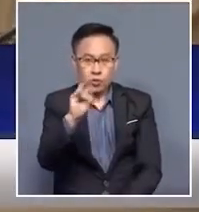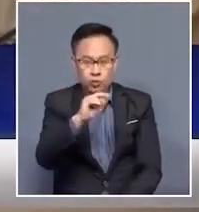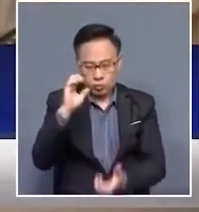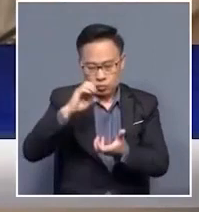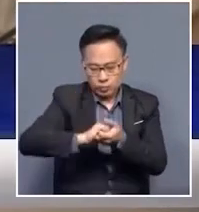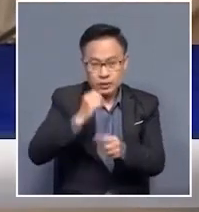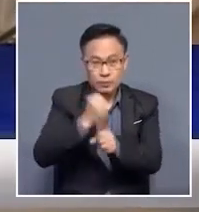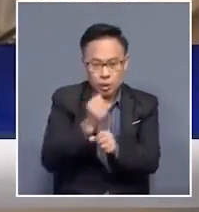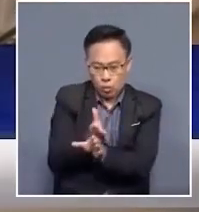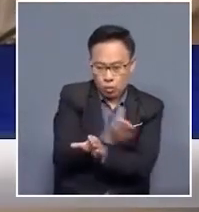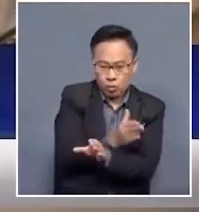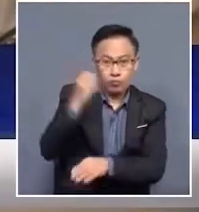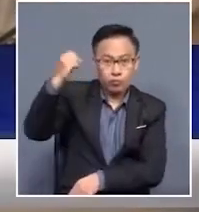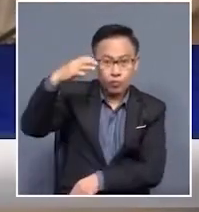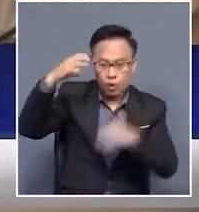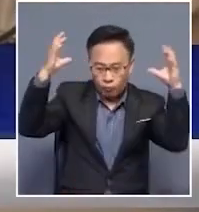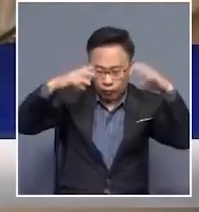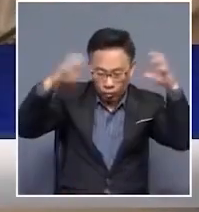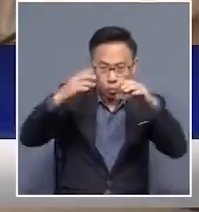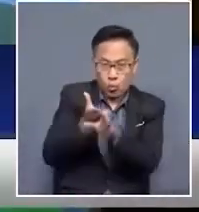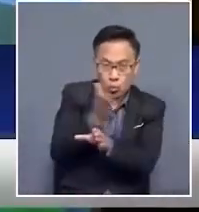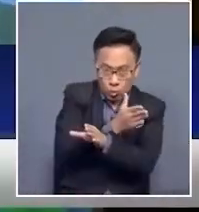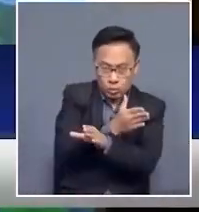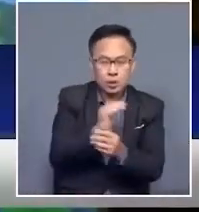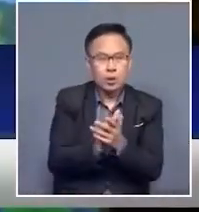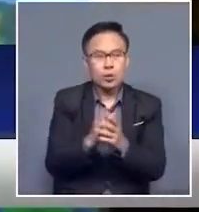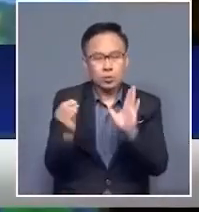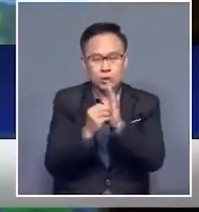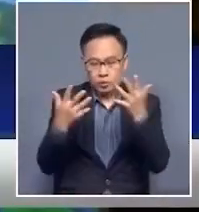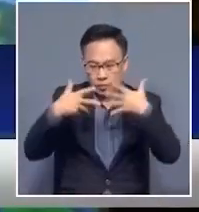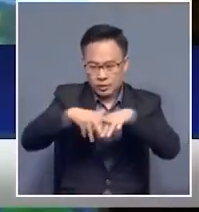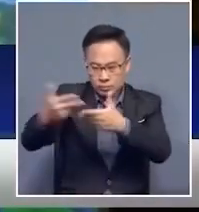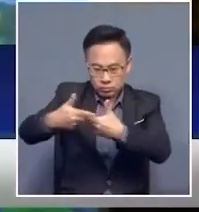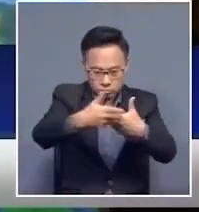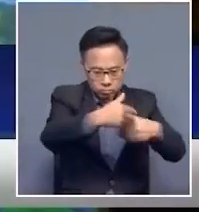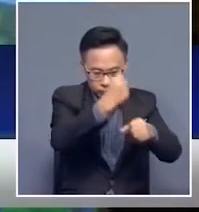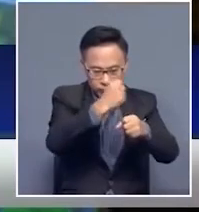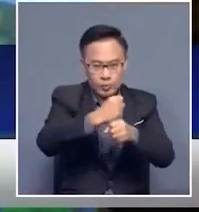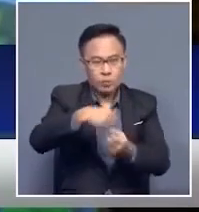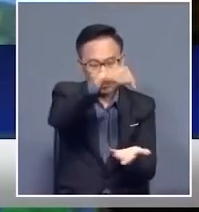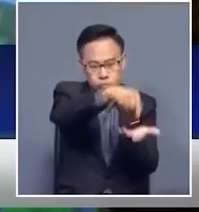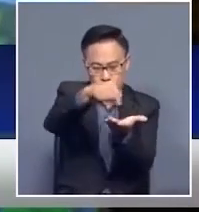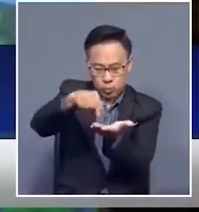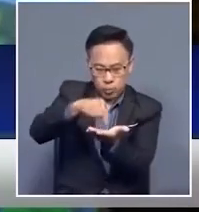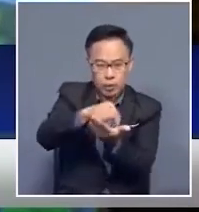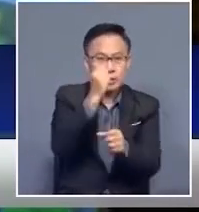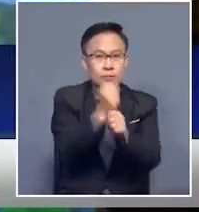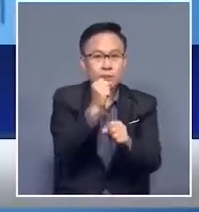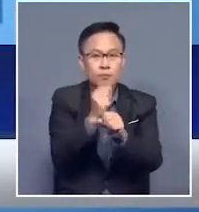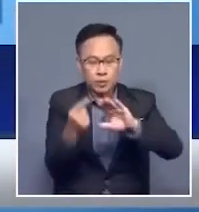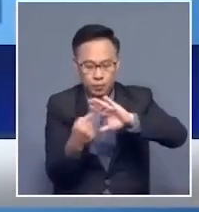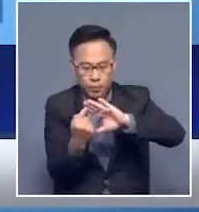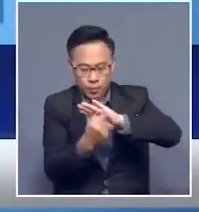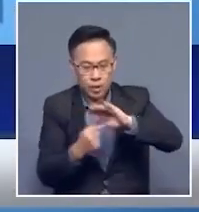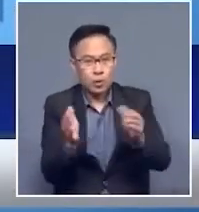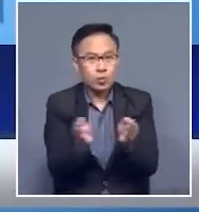ก่อนฝนตกเนี่ยกรุงเทพมหานครก็จะแจ้งให้หน่วยงานที่เกี่ยวข้องได้รับทราบการไฟฟ้านครหลวงเนี่ยก็จะทำงานจากกรุงเทพมหานคร